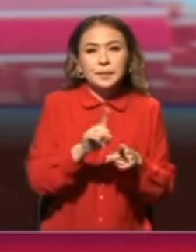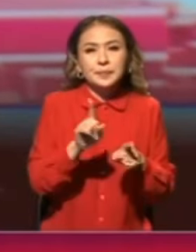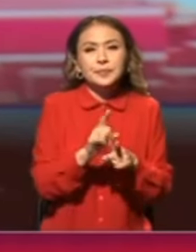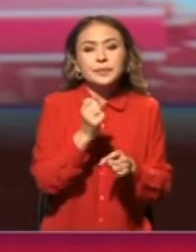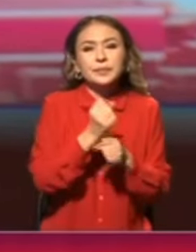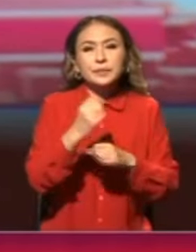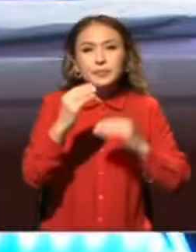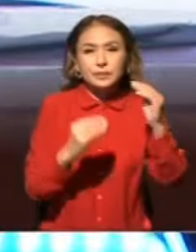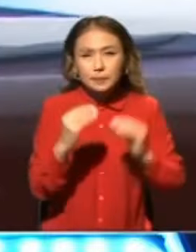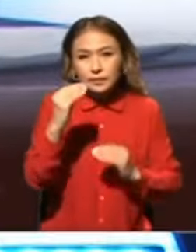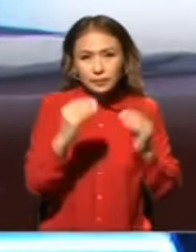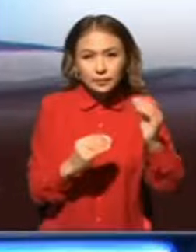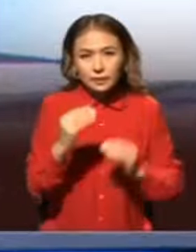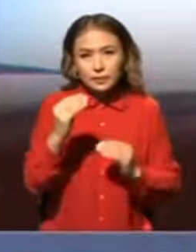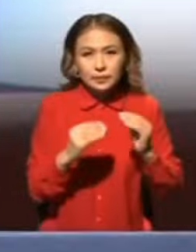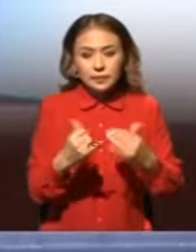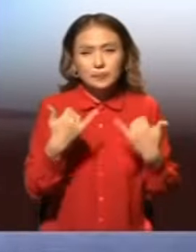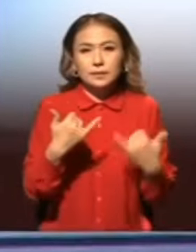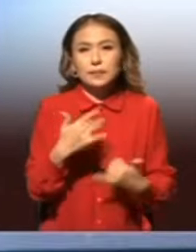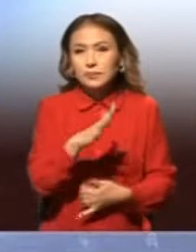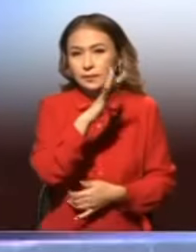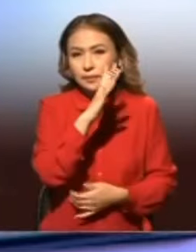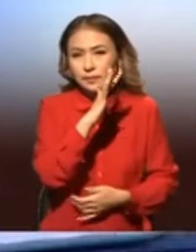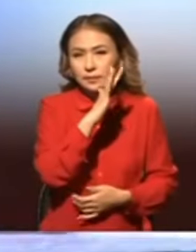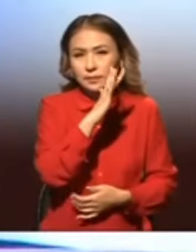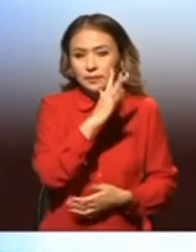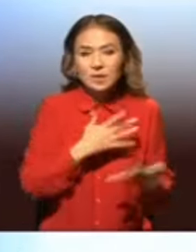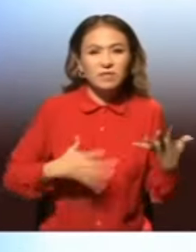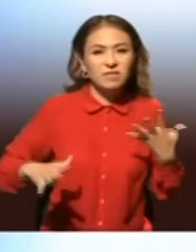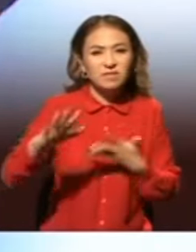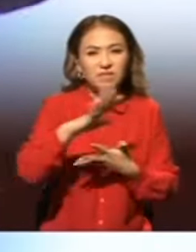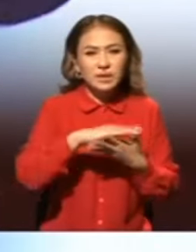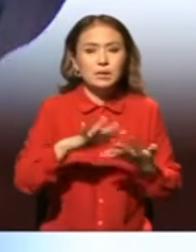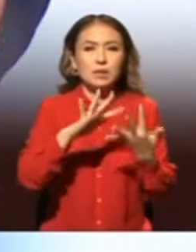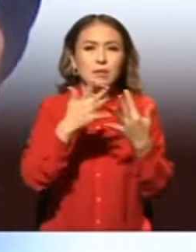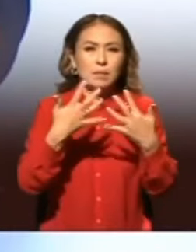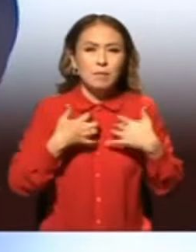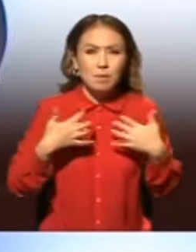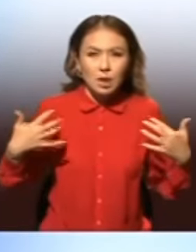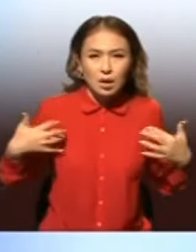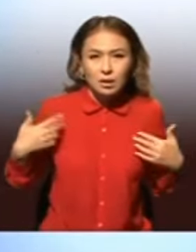тыңайтқыштарға мынау қазіргі таңдағы мынау барлық мал шаруашылығы